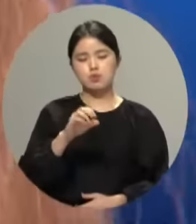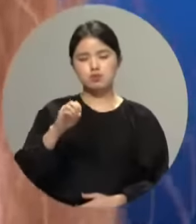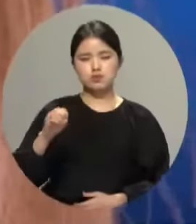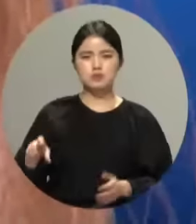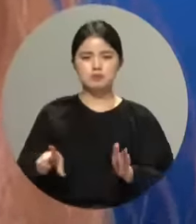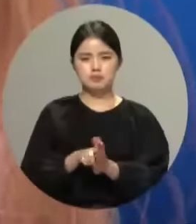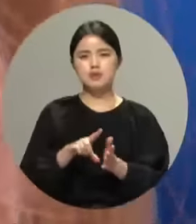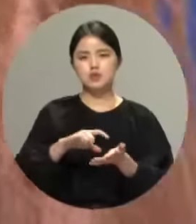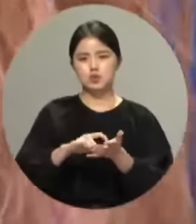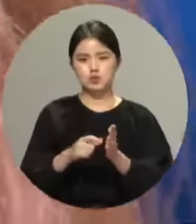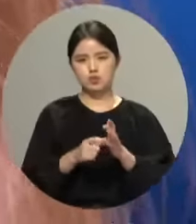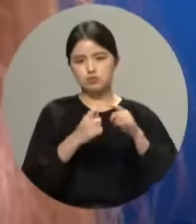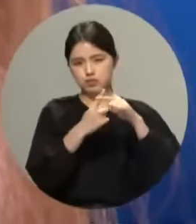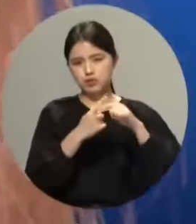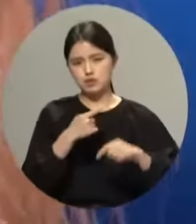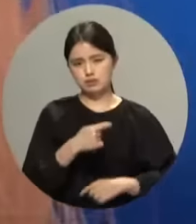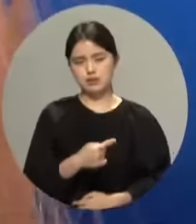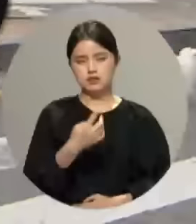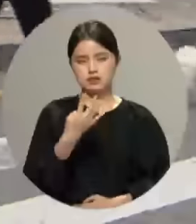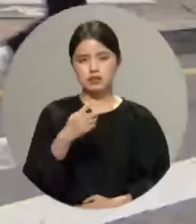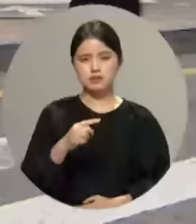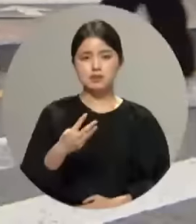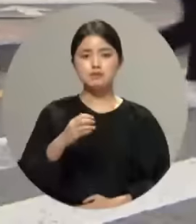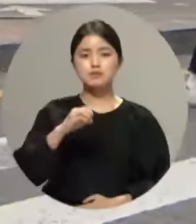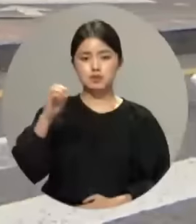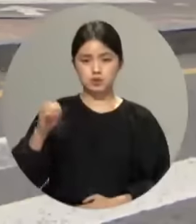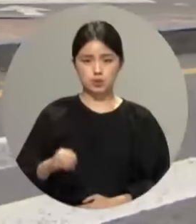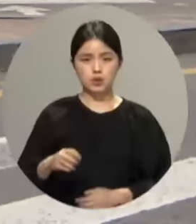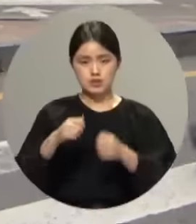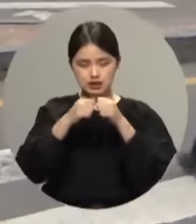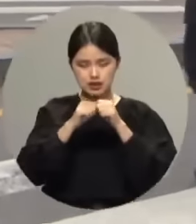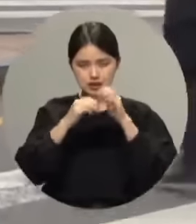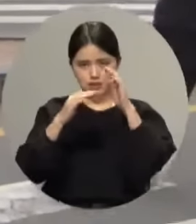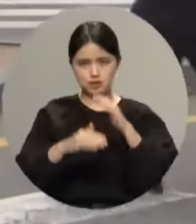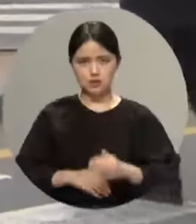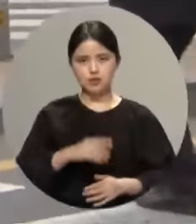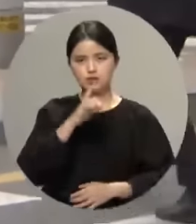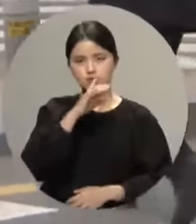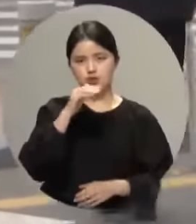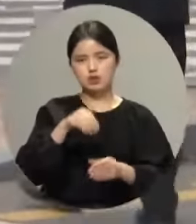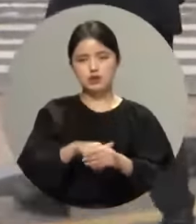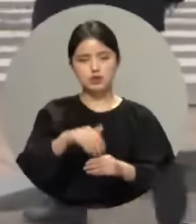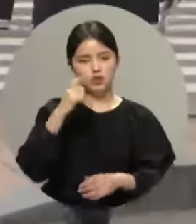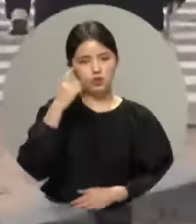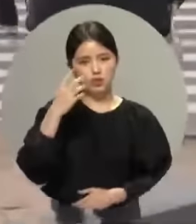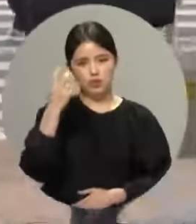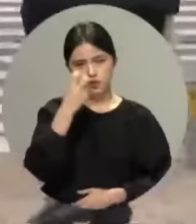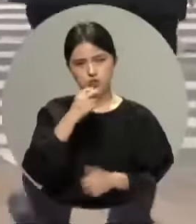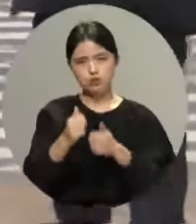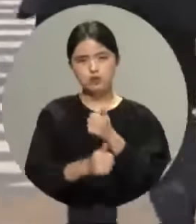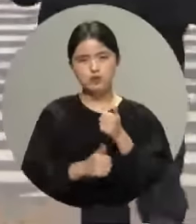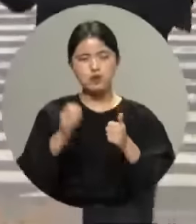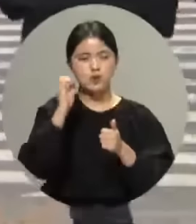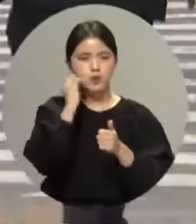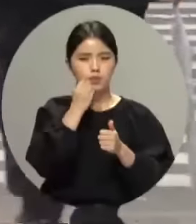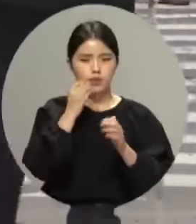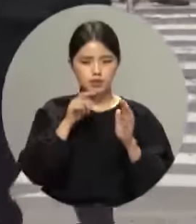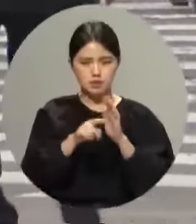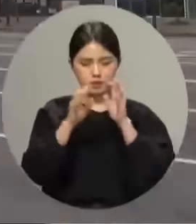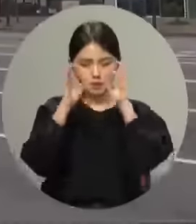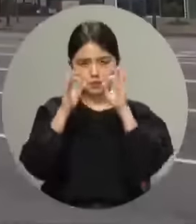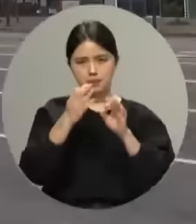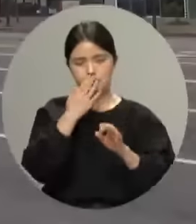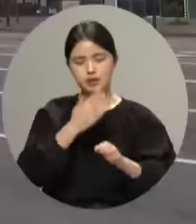수준의 플러스 마이너스 4.4% 포인트로 자세한 내용은 중앙 선거여론조사 심의위원회 홈페이지를 참조하면